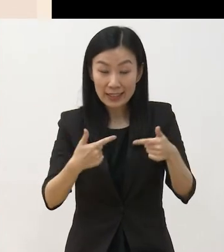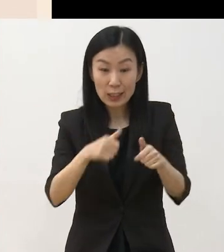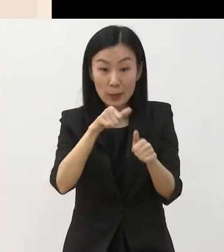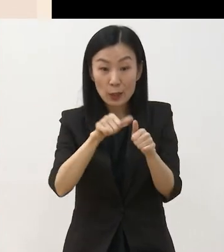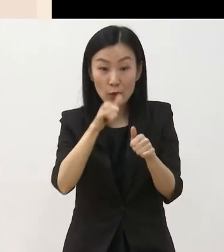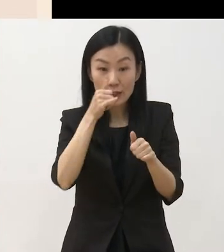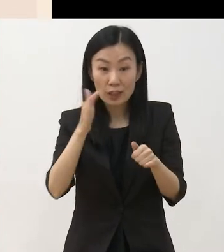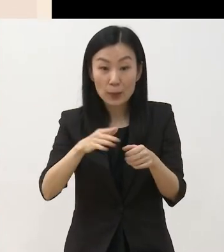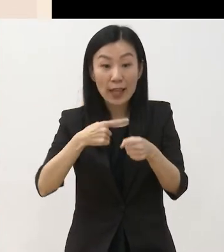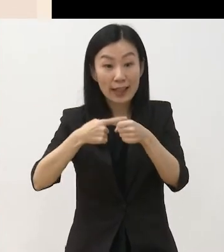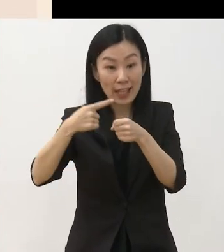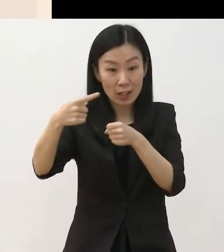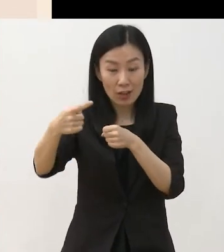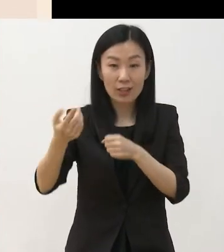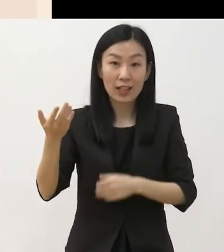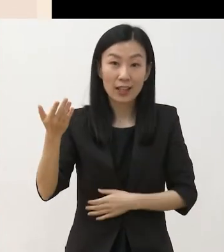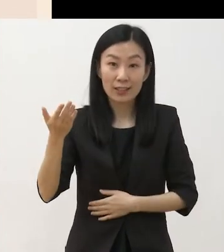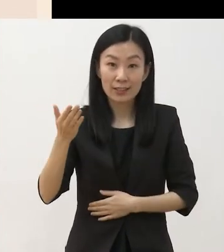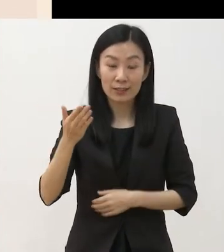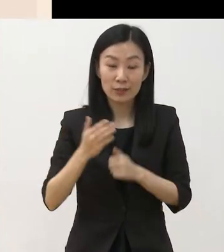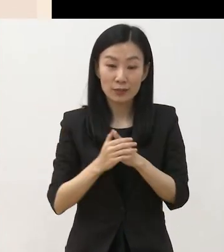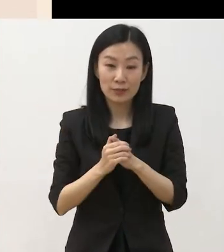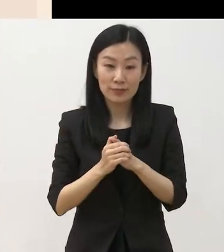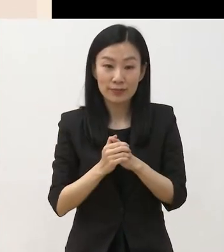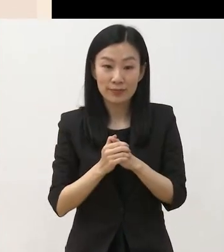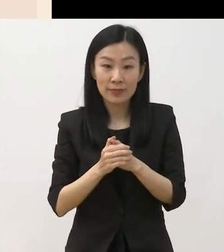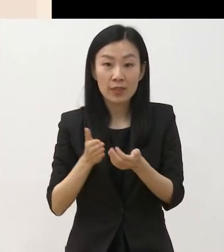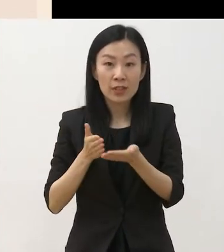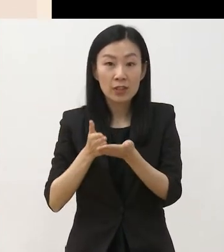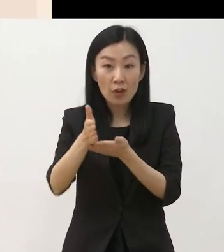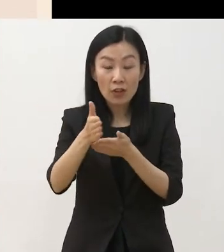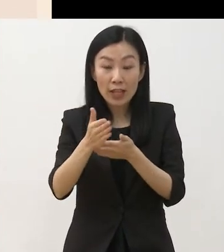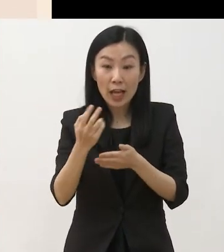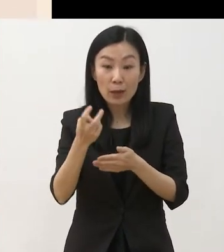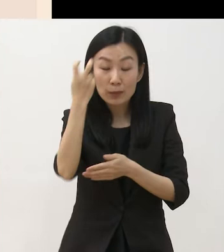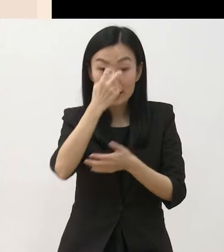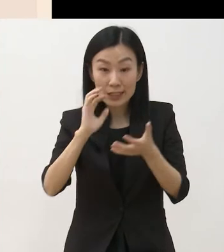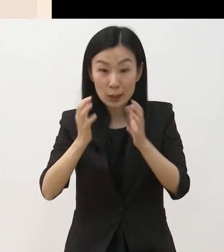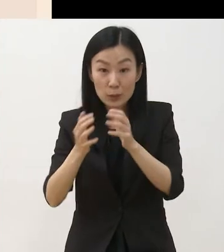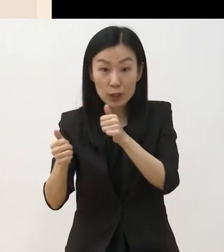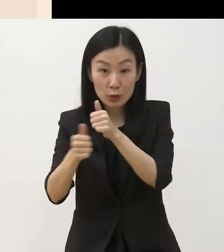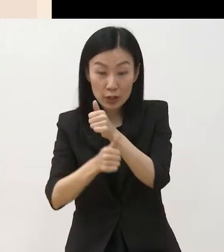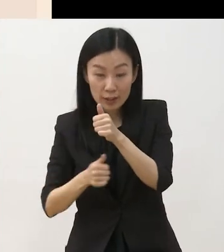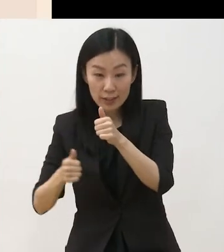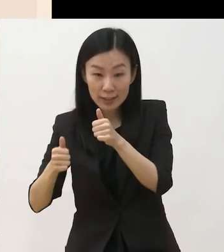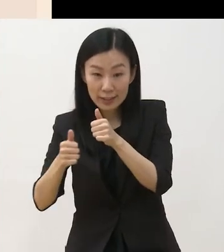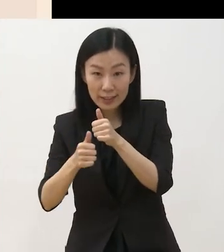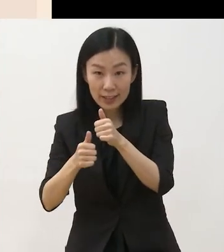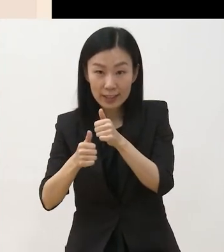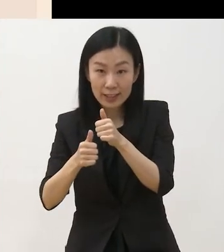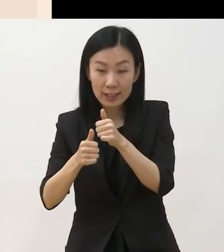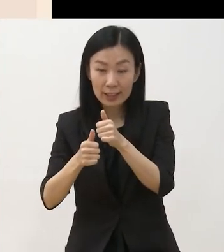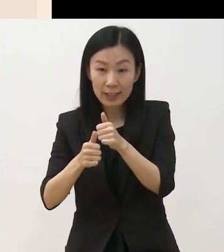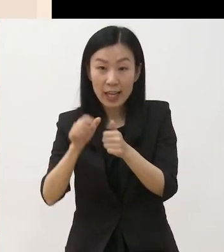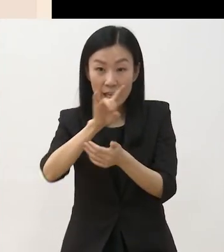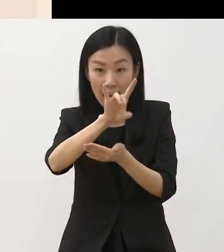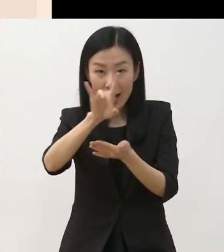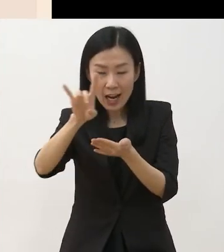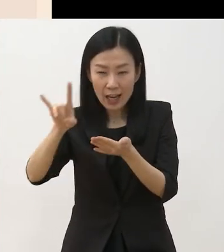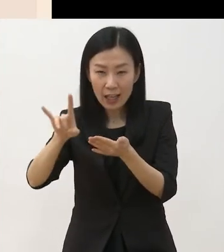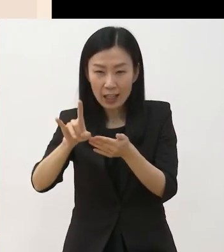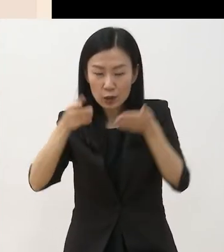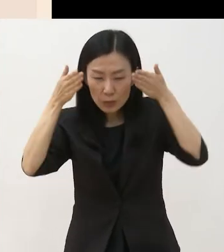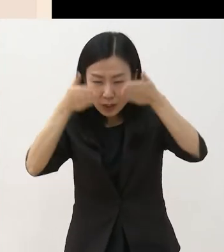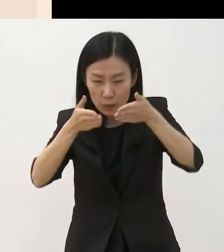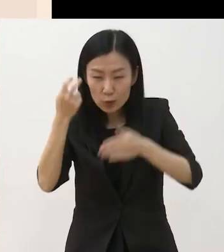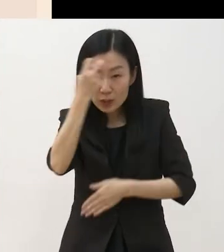향후에 21년도에는 전담 심의위원분들은 해당 사업의 심의에 좀더 중점을 하기